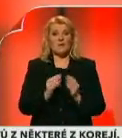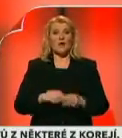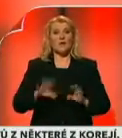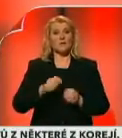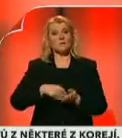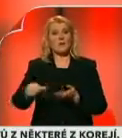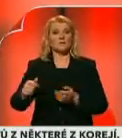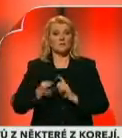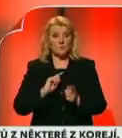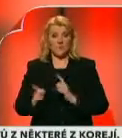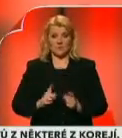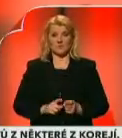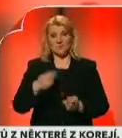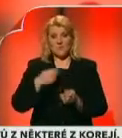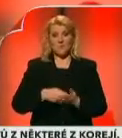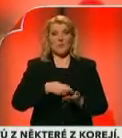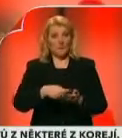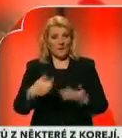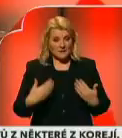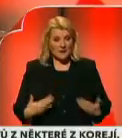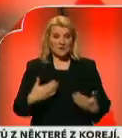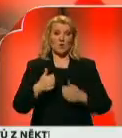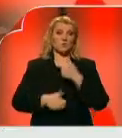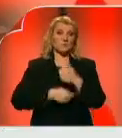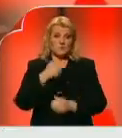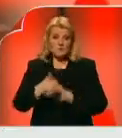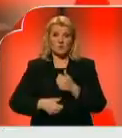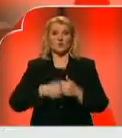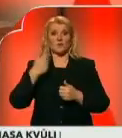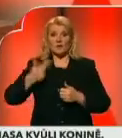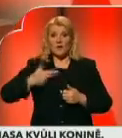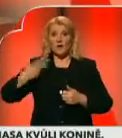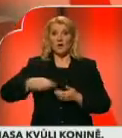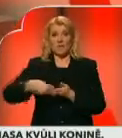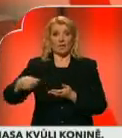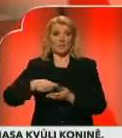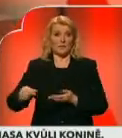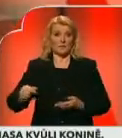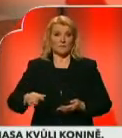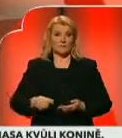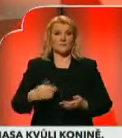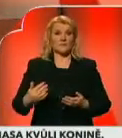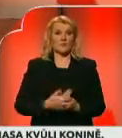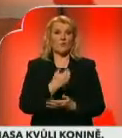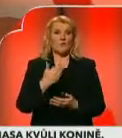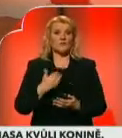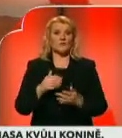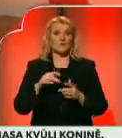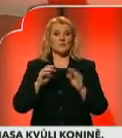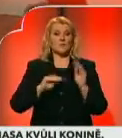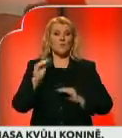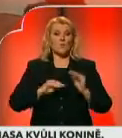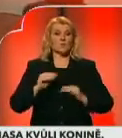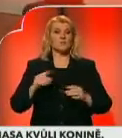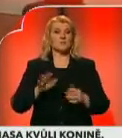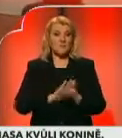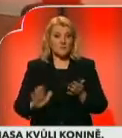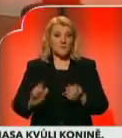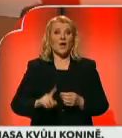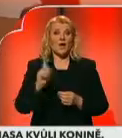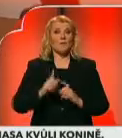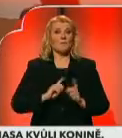znamená, ještě, že se bude platit letos, bude se platit příští rok, bude se platit přes příští rok. Ty nové aplikace byly zdarma, ale ten